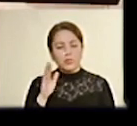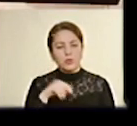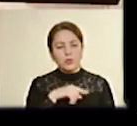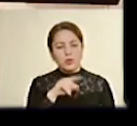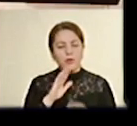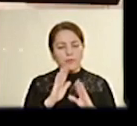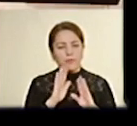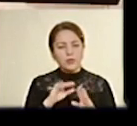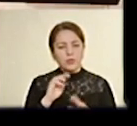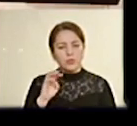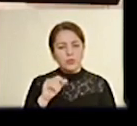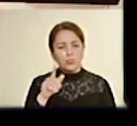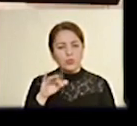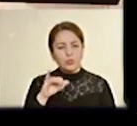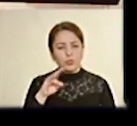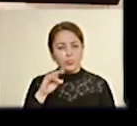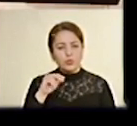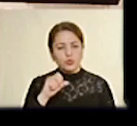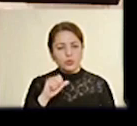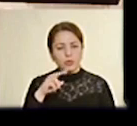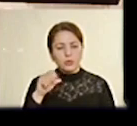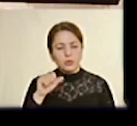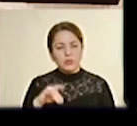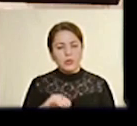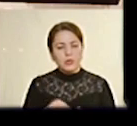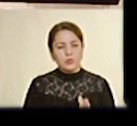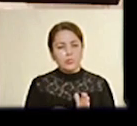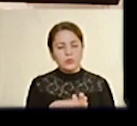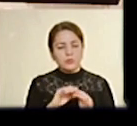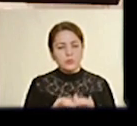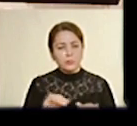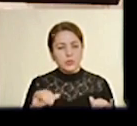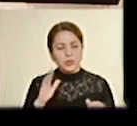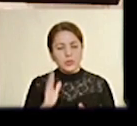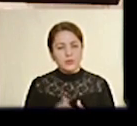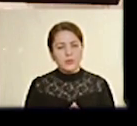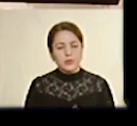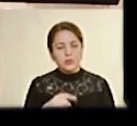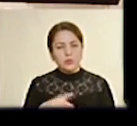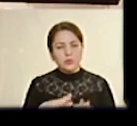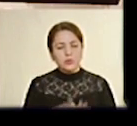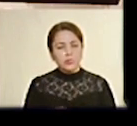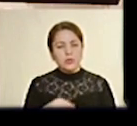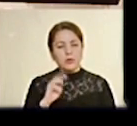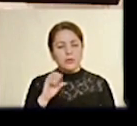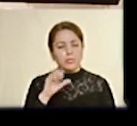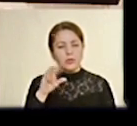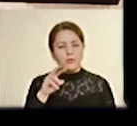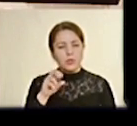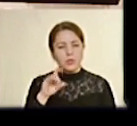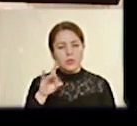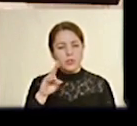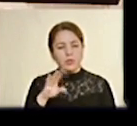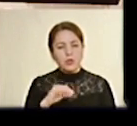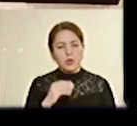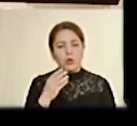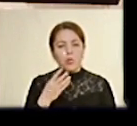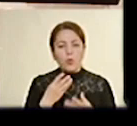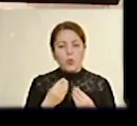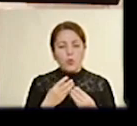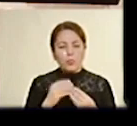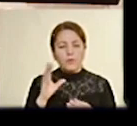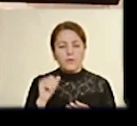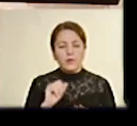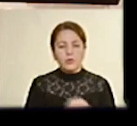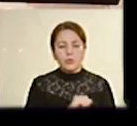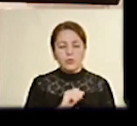faqatgina tugunchadan hosil bo'ladi. Shu o'rinda biz mevalarni xol meva va quruq meva